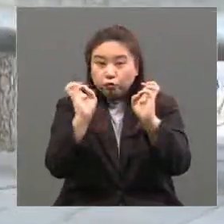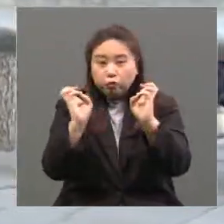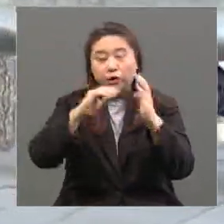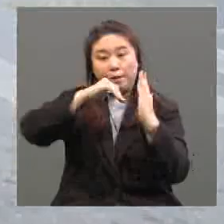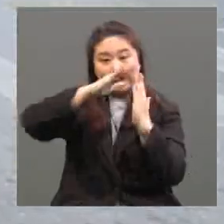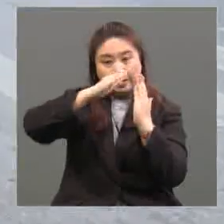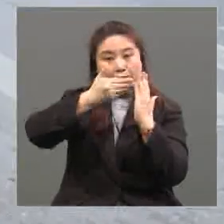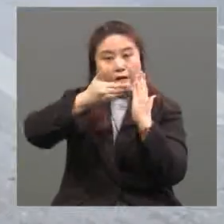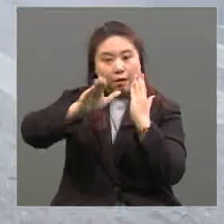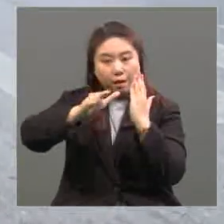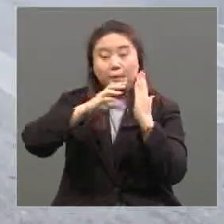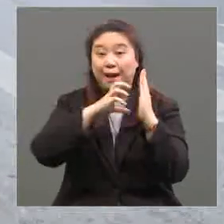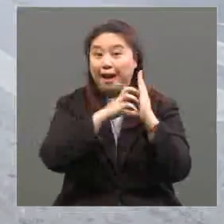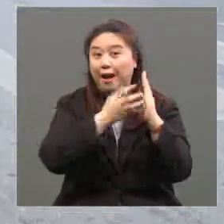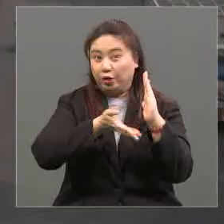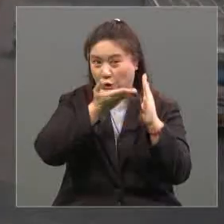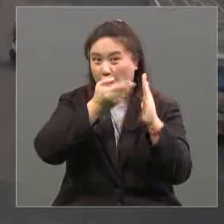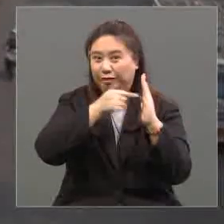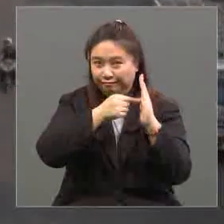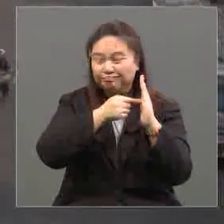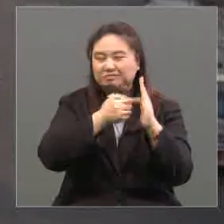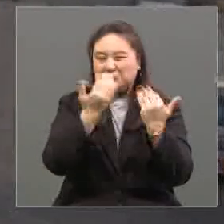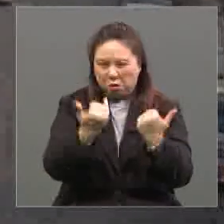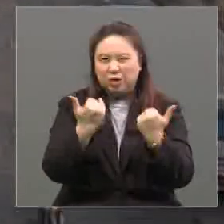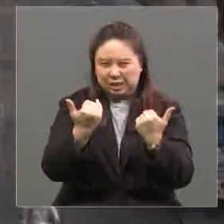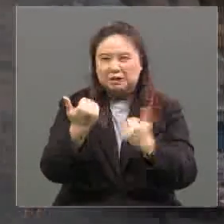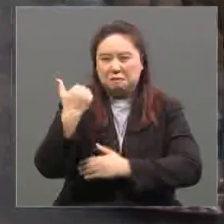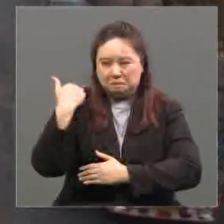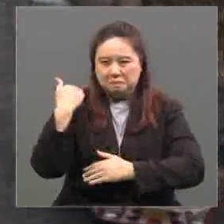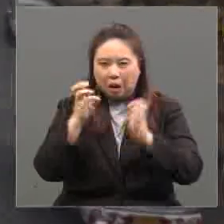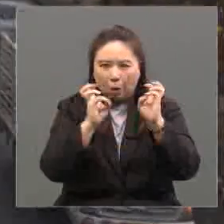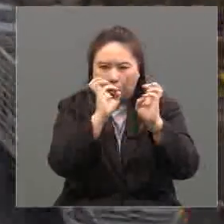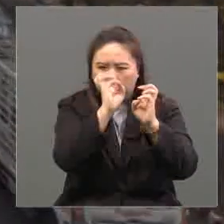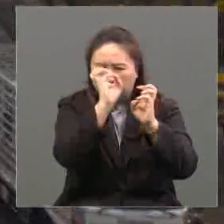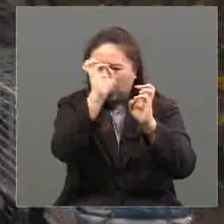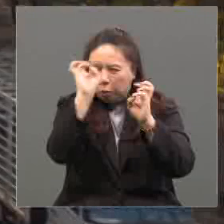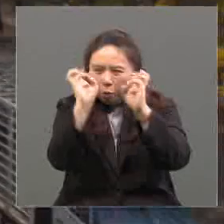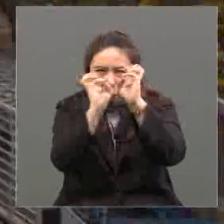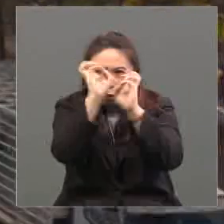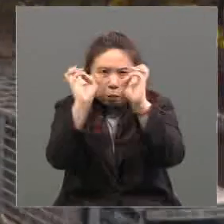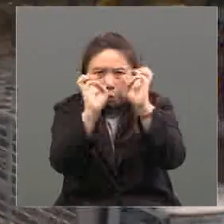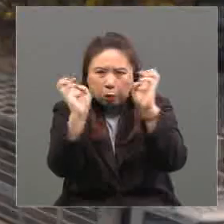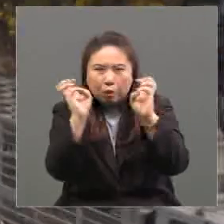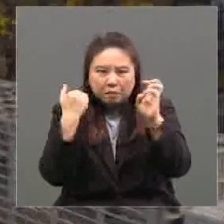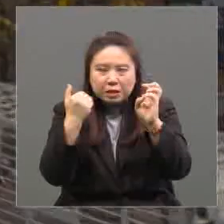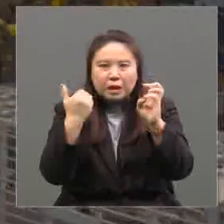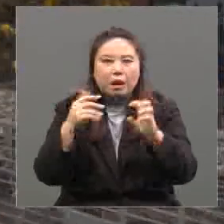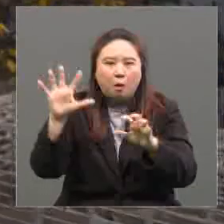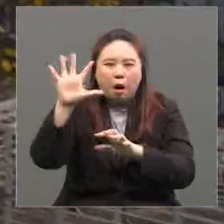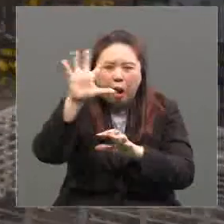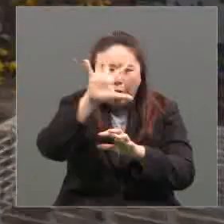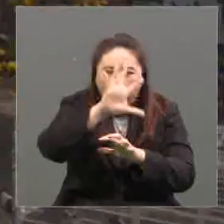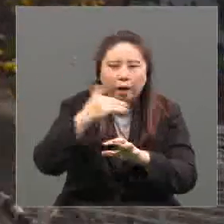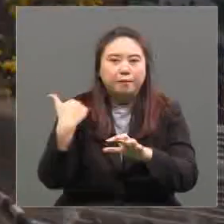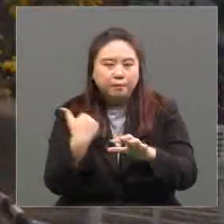ออกเฉียงเหนือภาคกลางตอนบนจะมีแนวโน้มเรื่องของการสะสมฝุ่นละอองค่อนข้างมากมีหมอกควันด้วยเนื่องจากลม